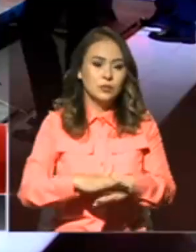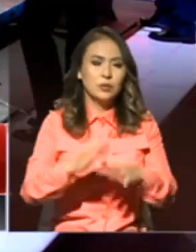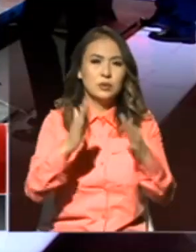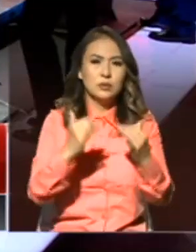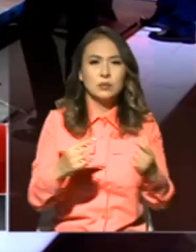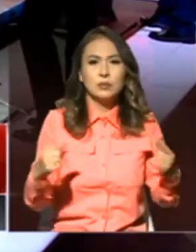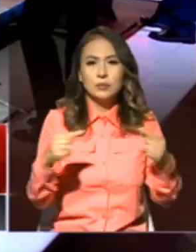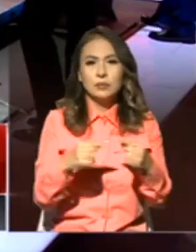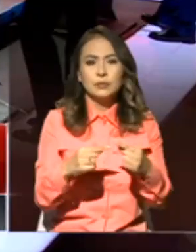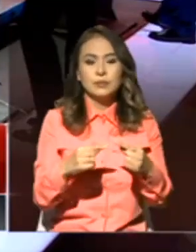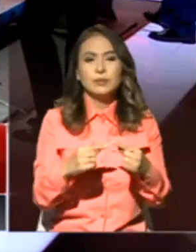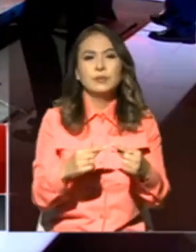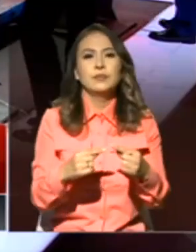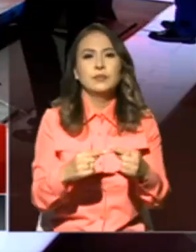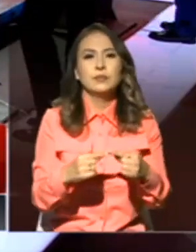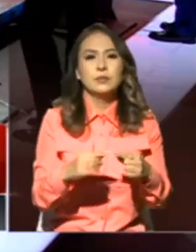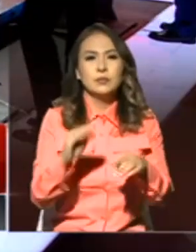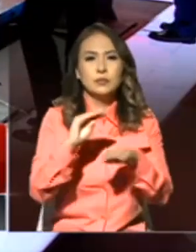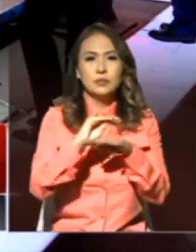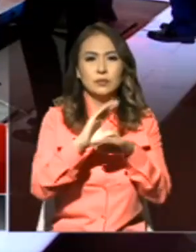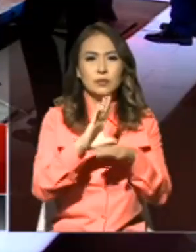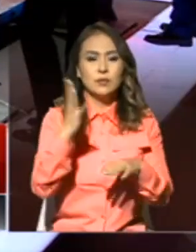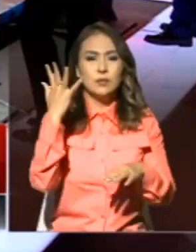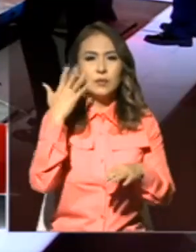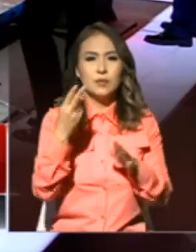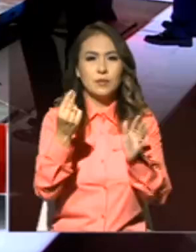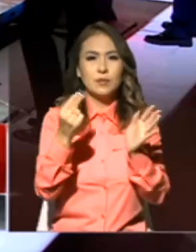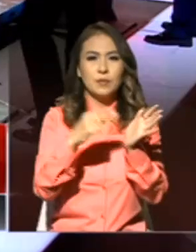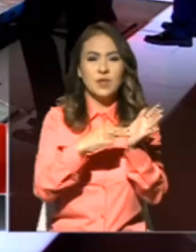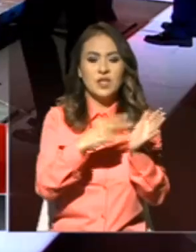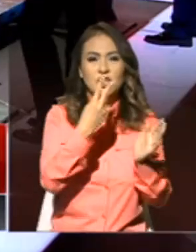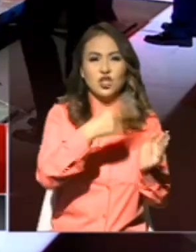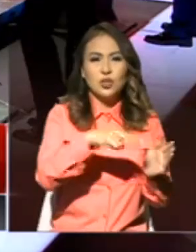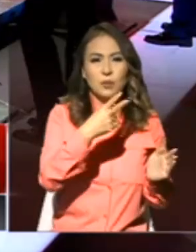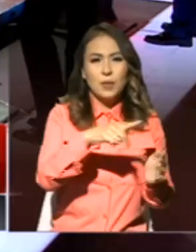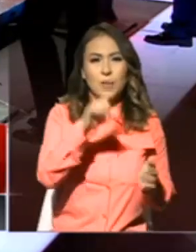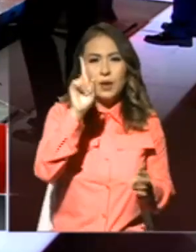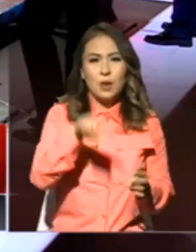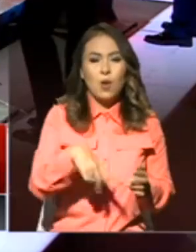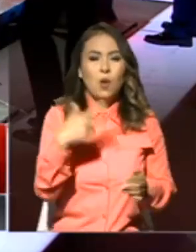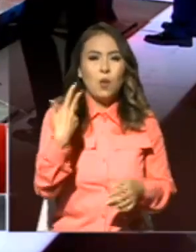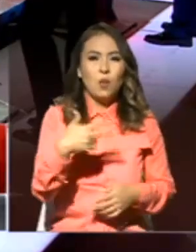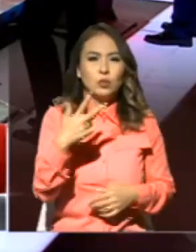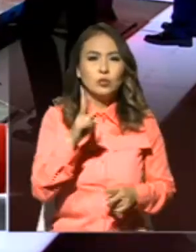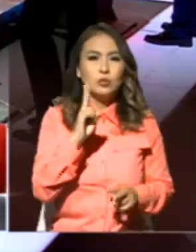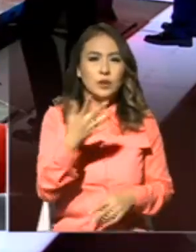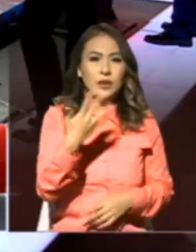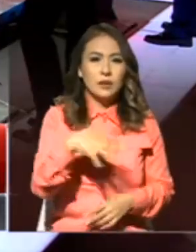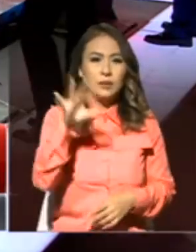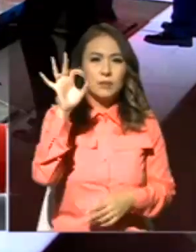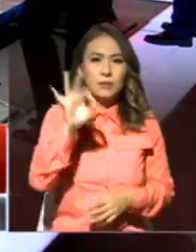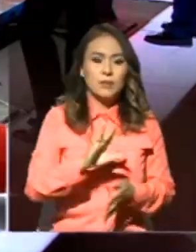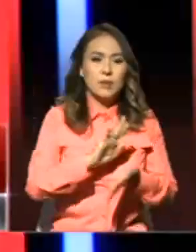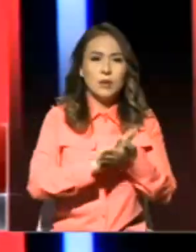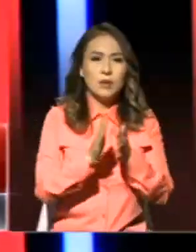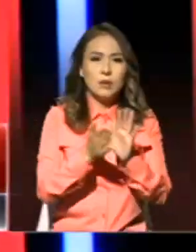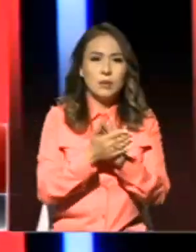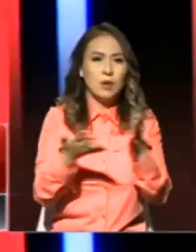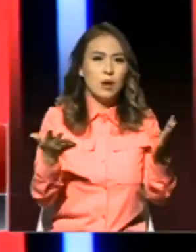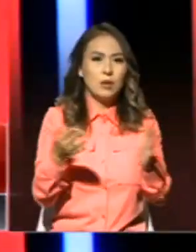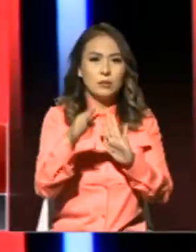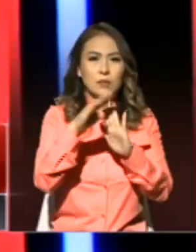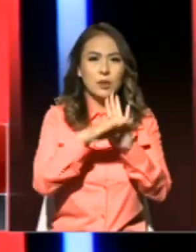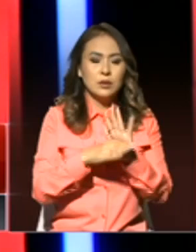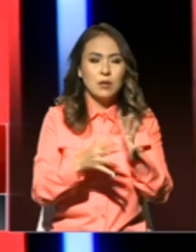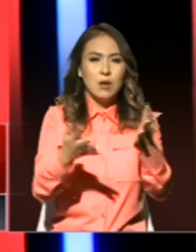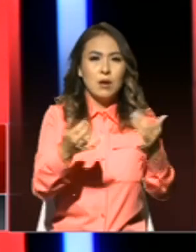Расымен қолымызда баспана бағасының 20-да 30 тіпті 50% бар азаматтар қандай бағдарламамен баспана